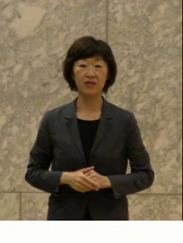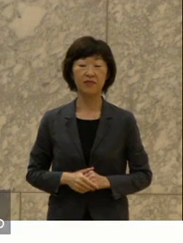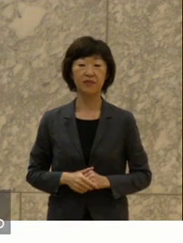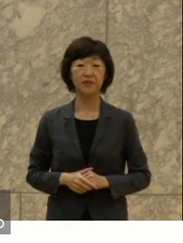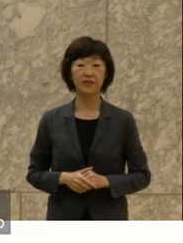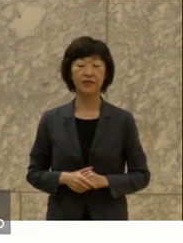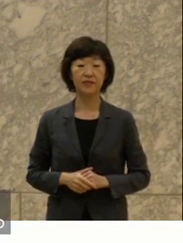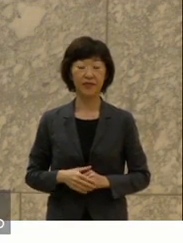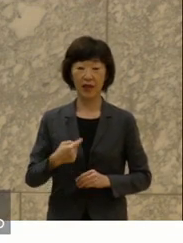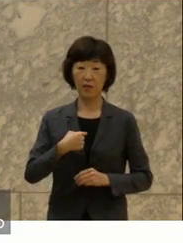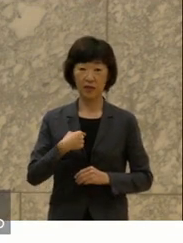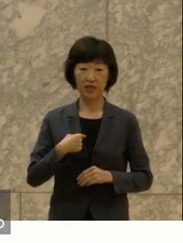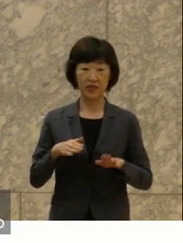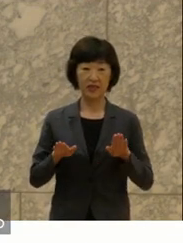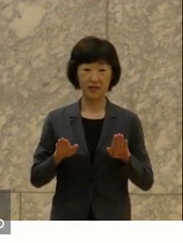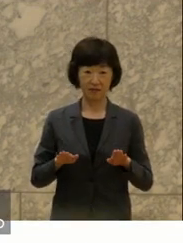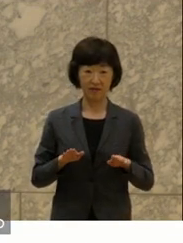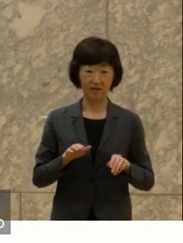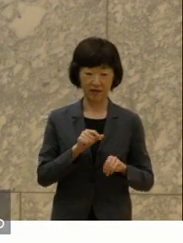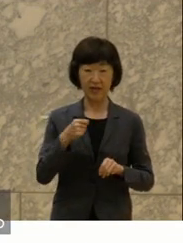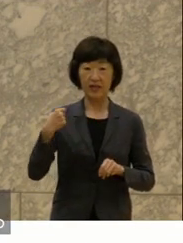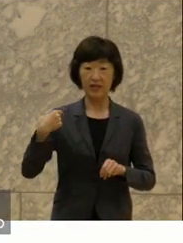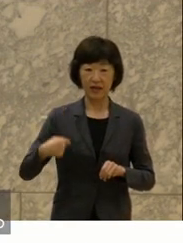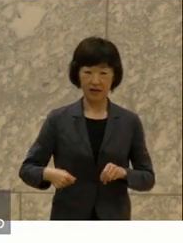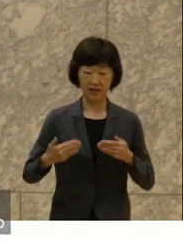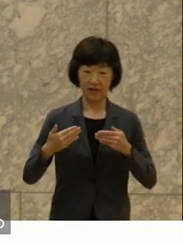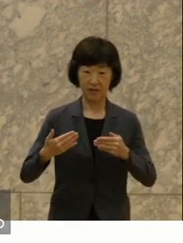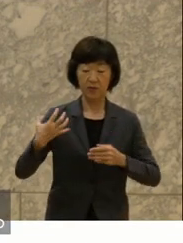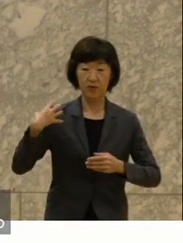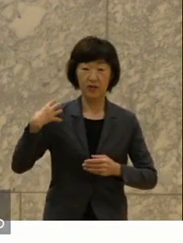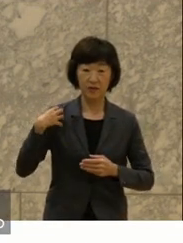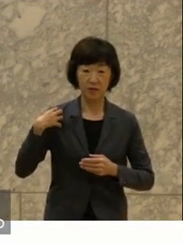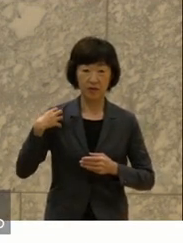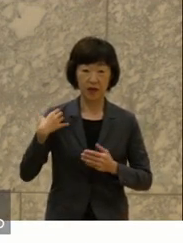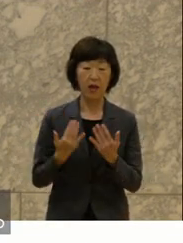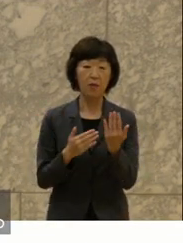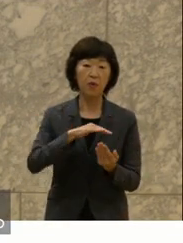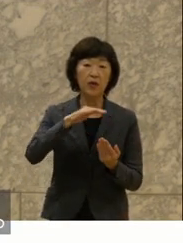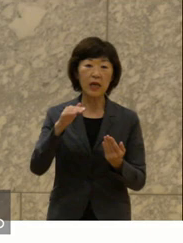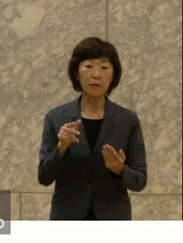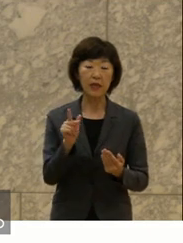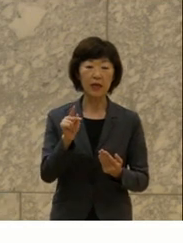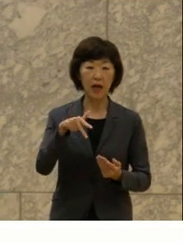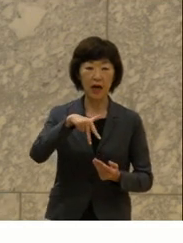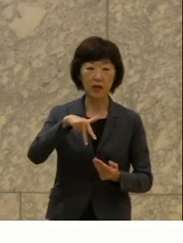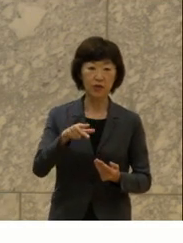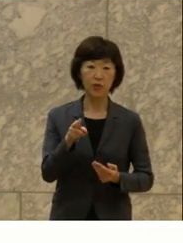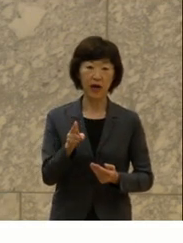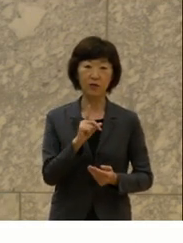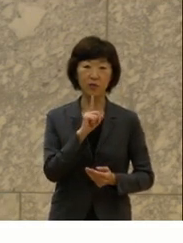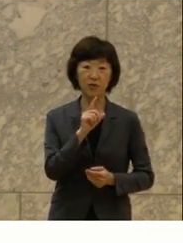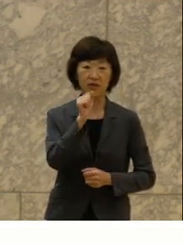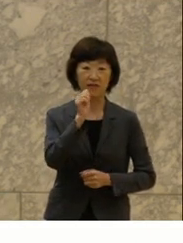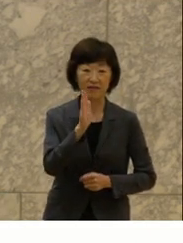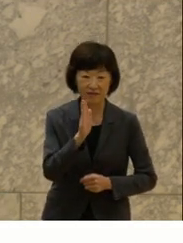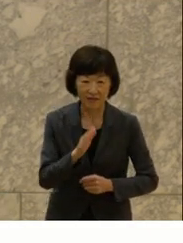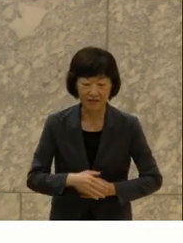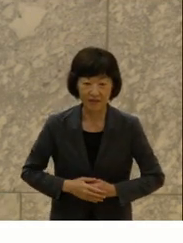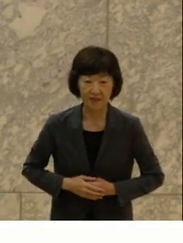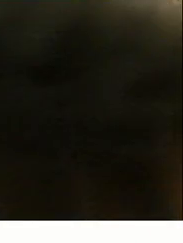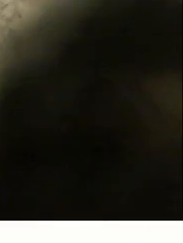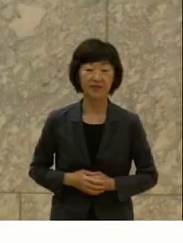私は本日司会進行を務めさせていただきます森山和葉と申しますどうぞよろしくお願いいたし